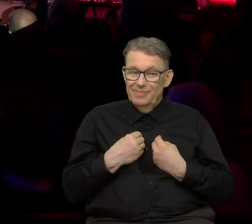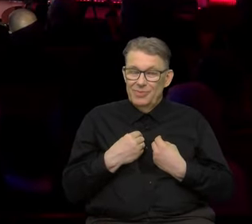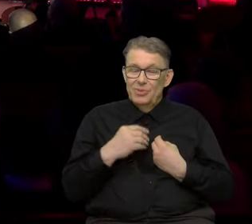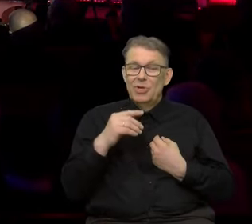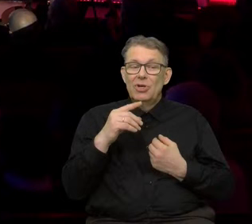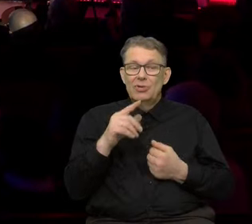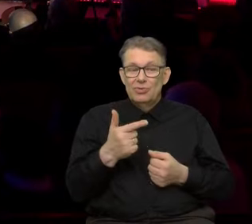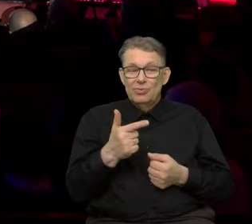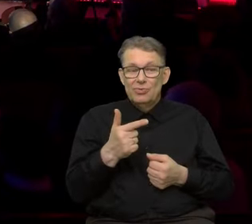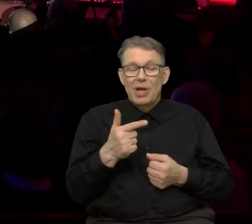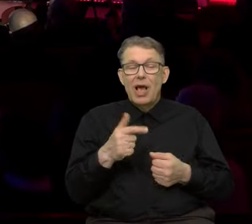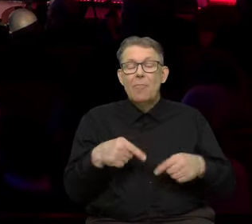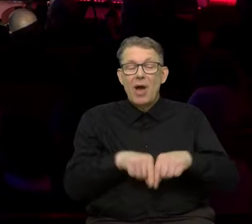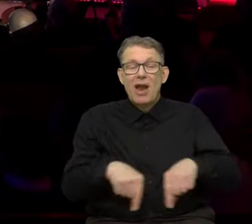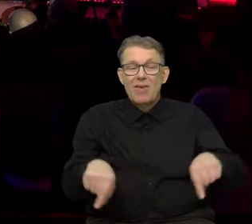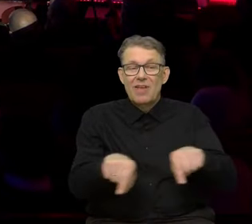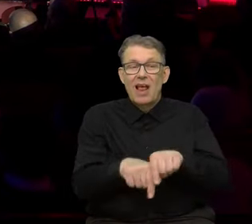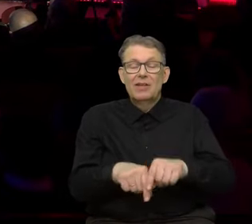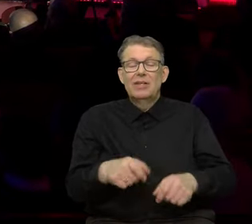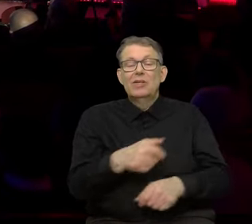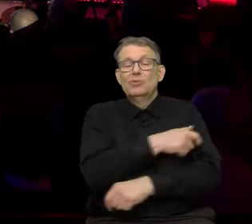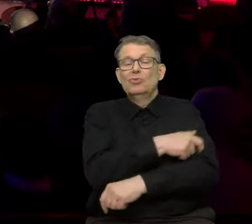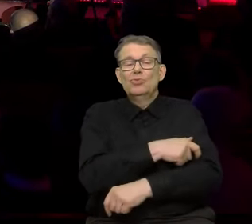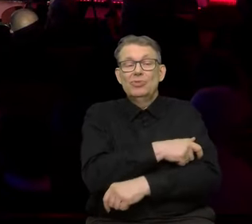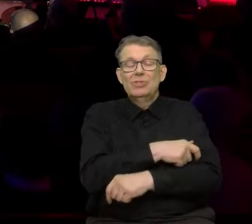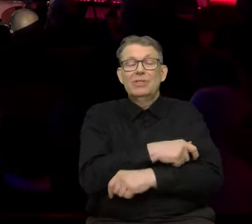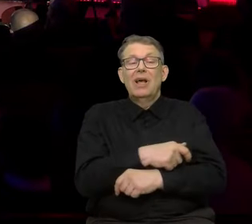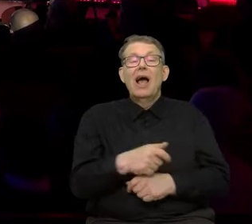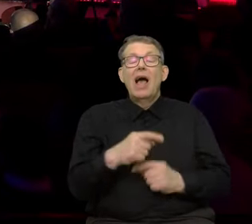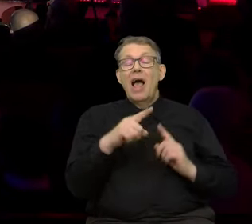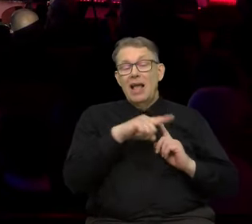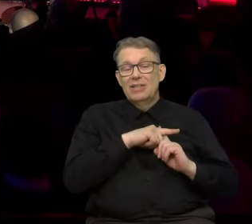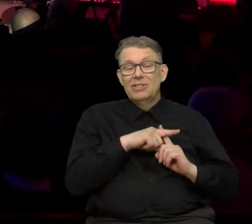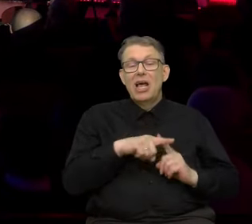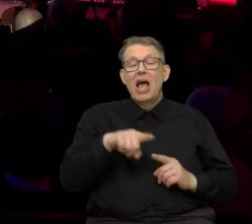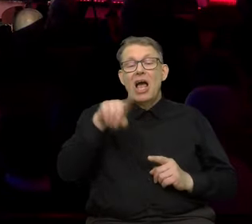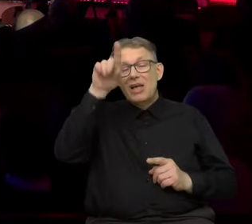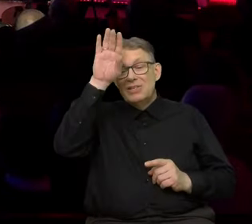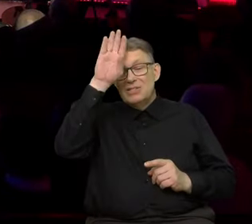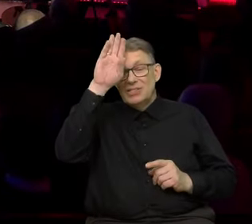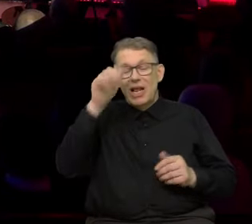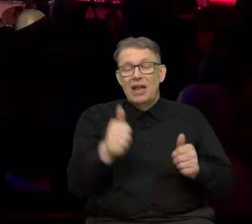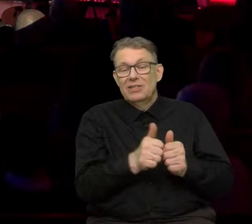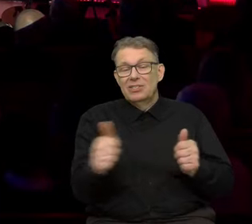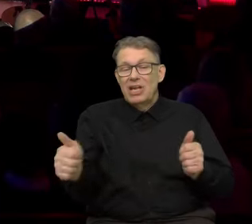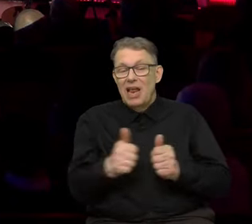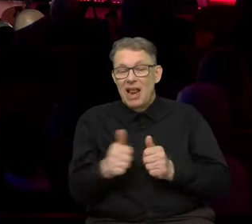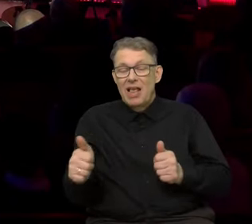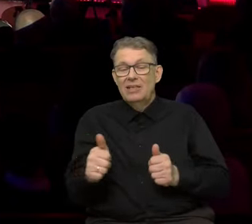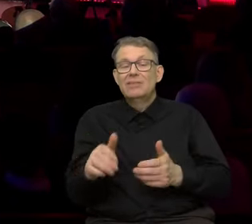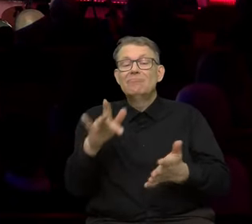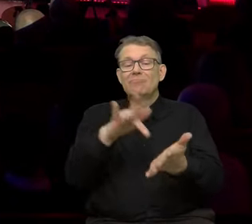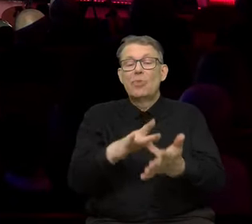druga parafialna drużyna harcerska Szare Szeregi w Kozińcach.